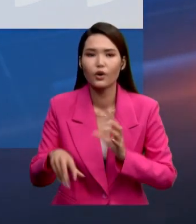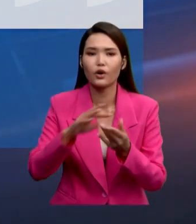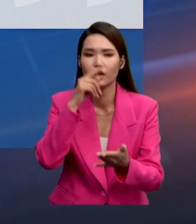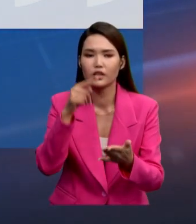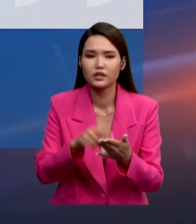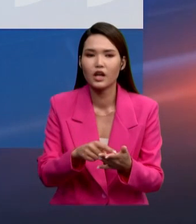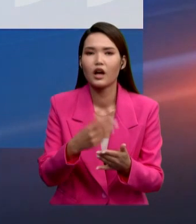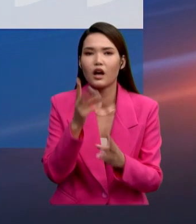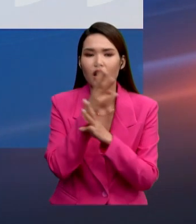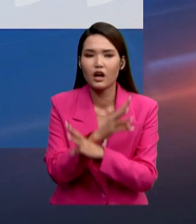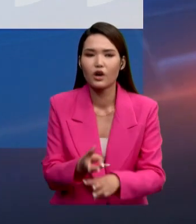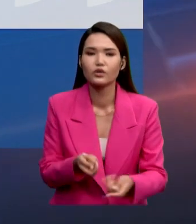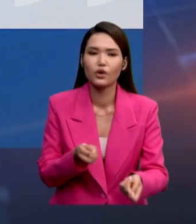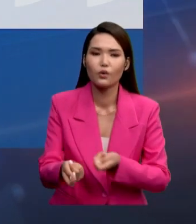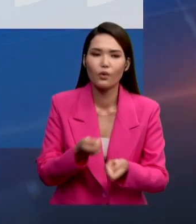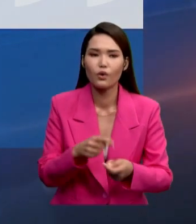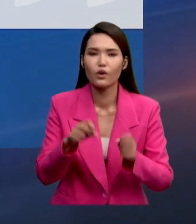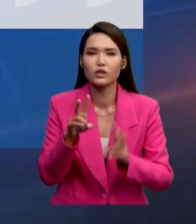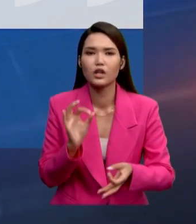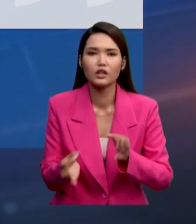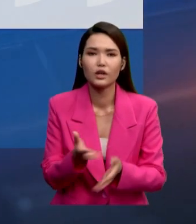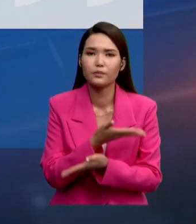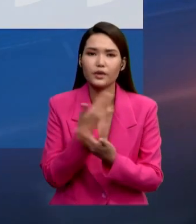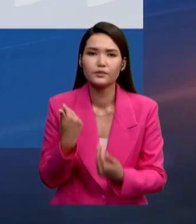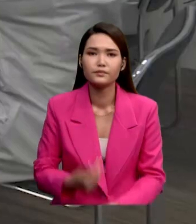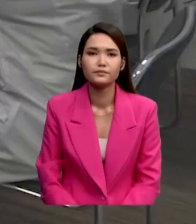түсетін қаражатты орналастыру үшін нормативтер жоқ.